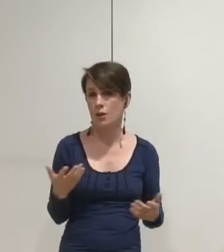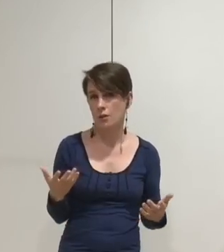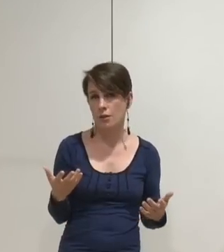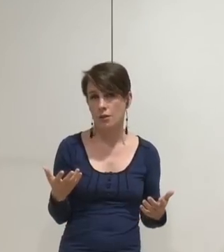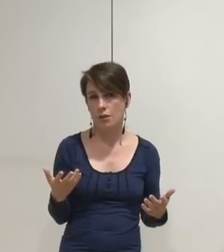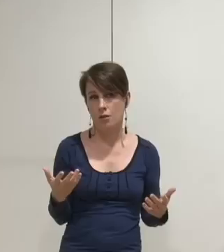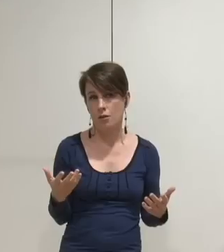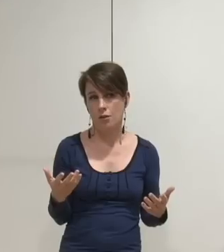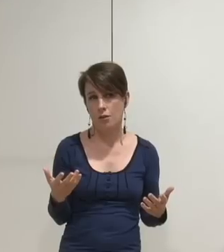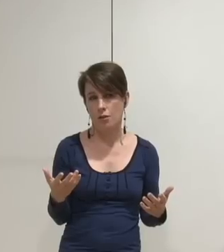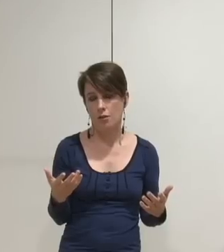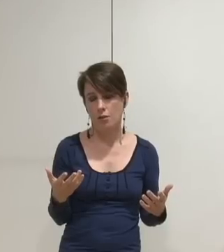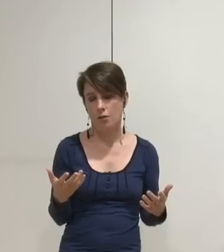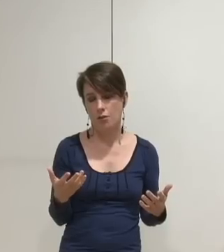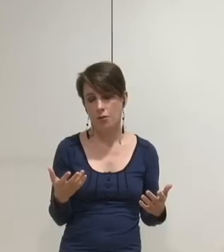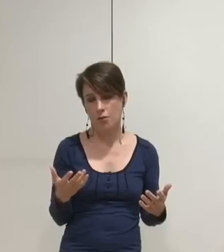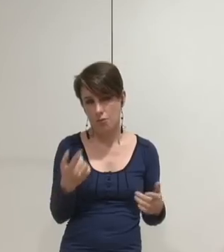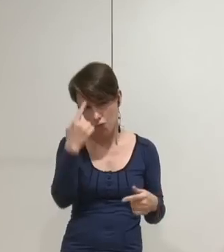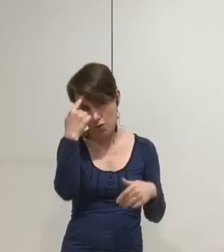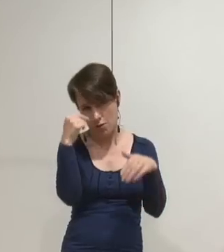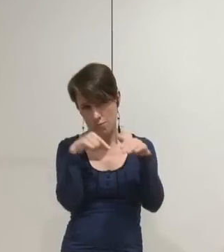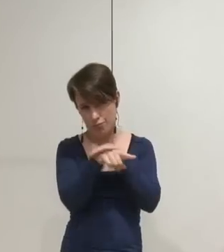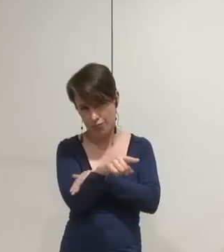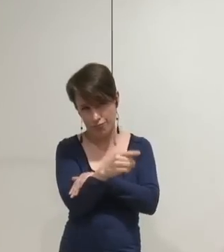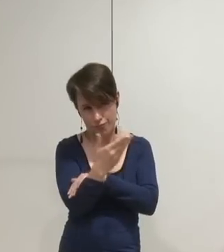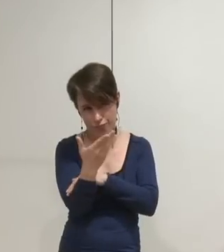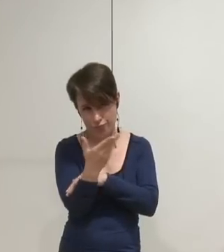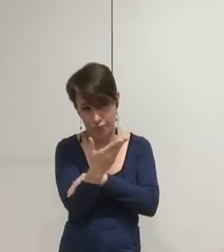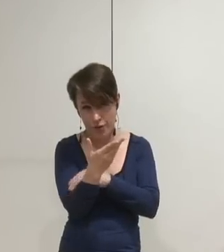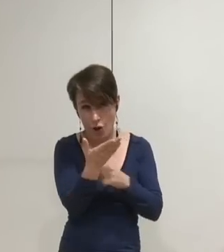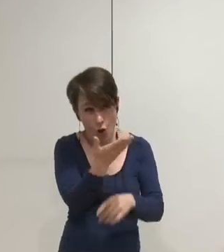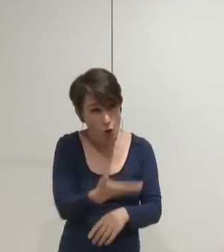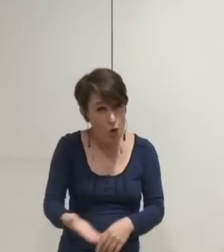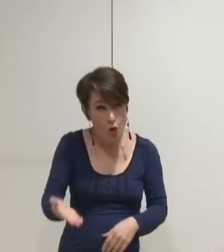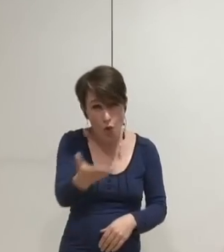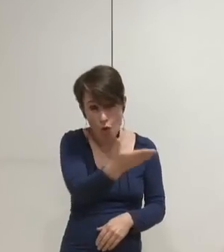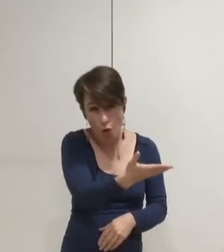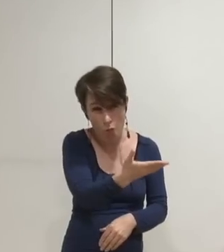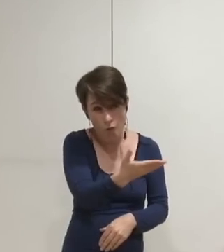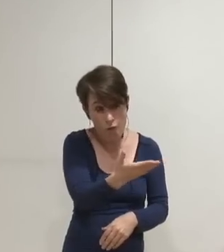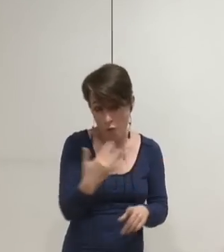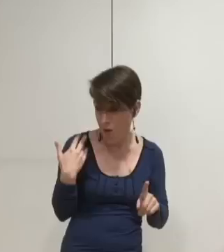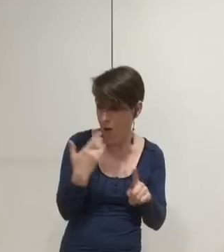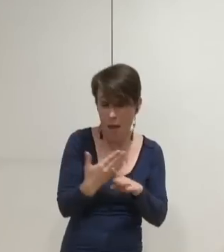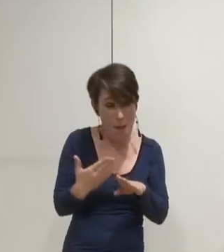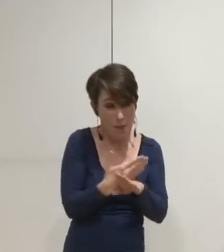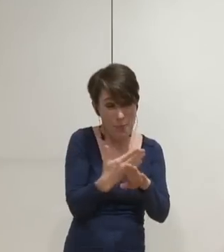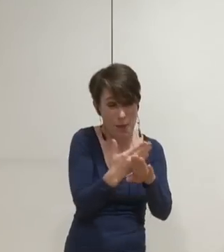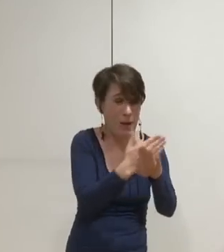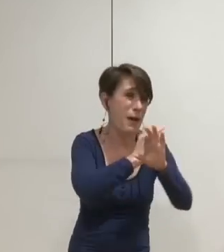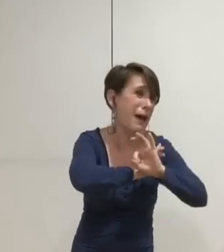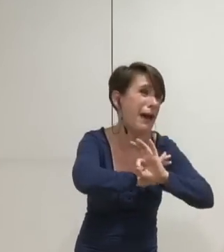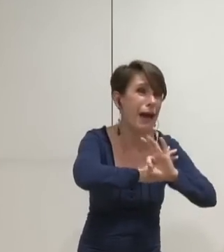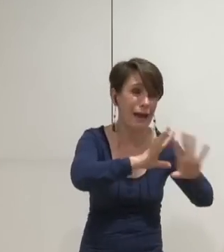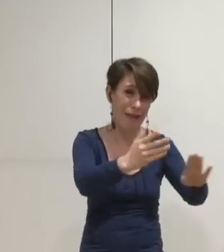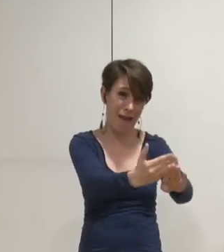long sur l'impréparation la faute très lourde que vous vous apprenz